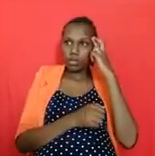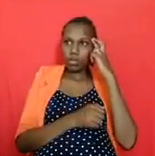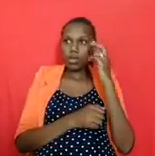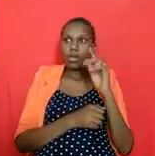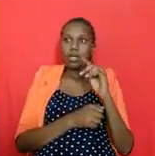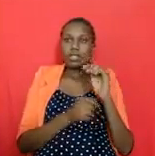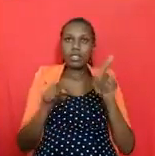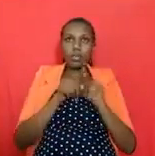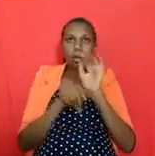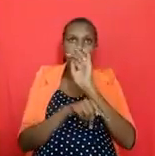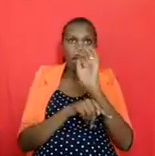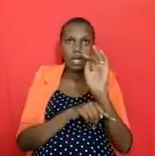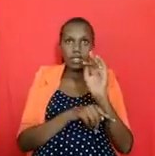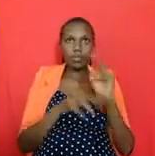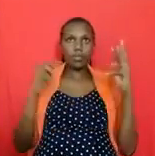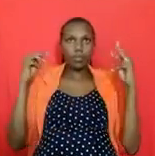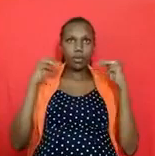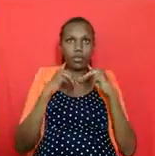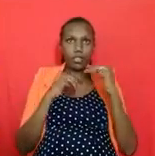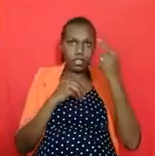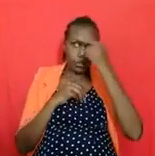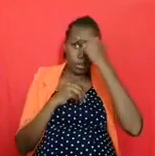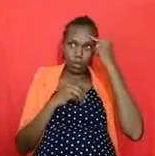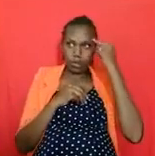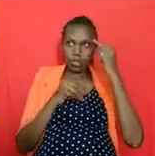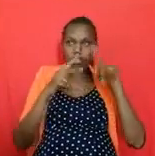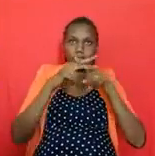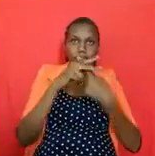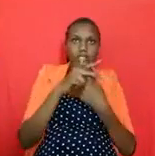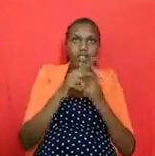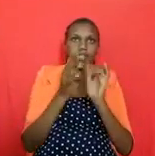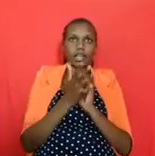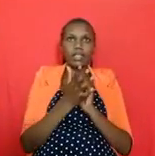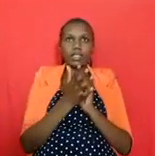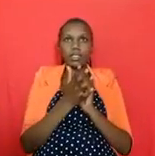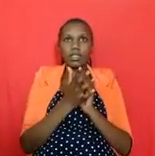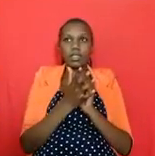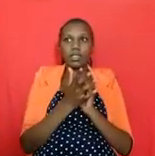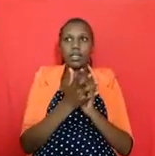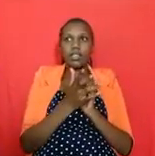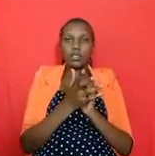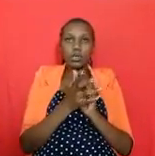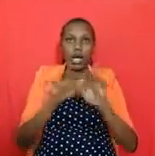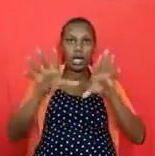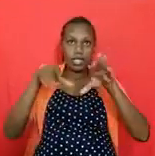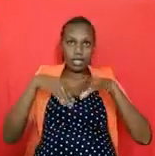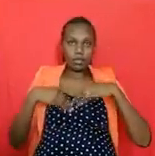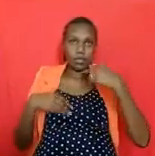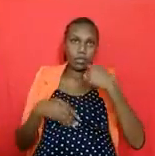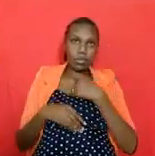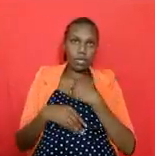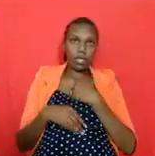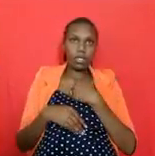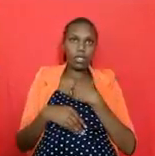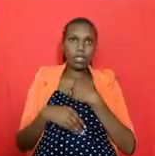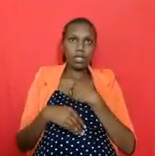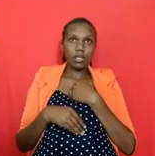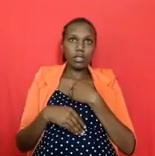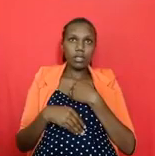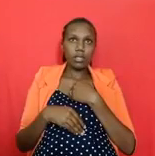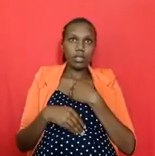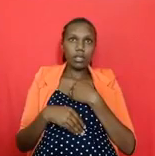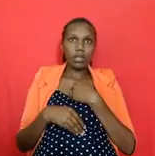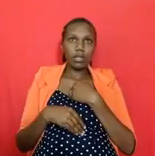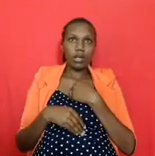na nidiroritie provost todo niwe mwabiririo yo horo cio ri ajitikirie juke nyabe mahiga